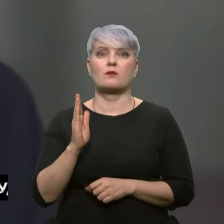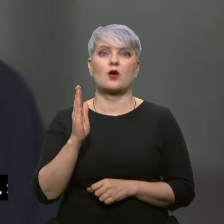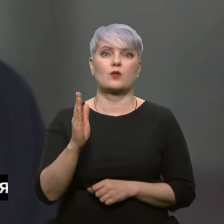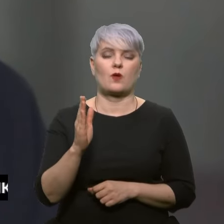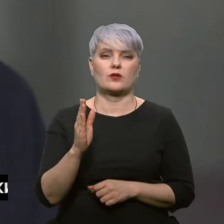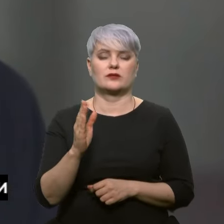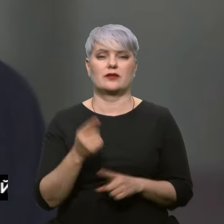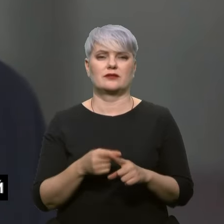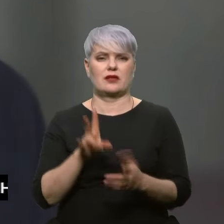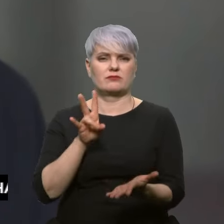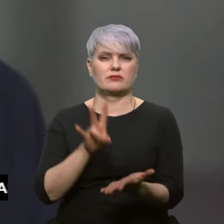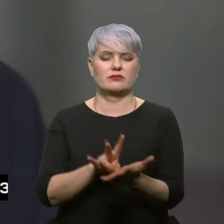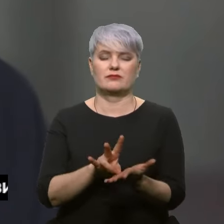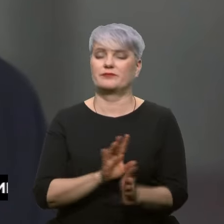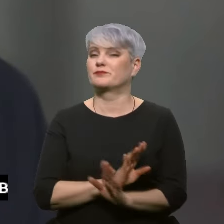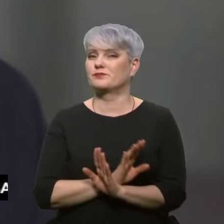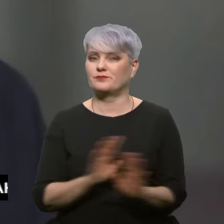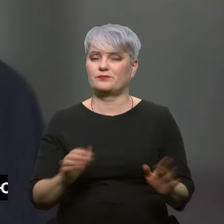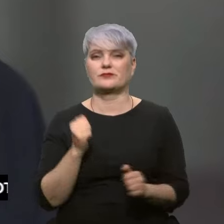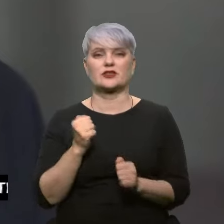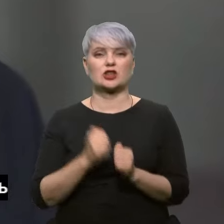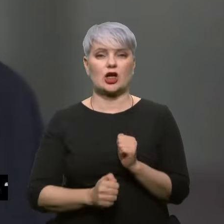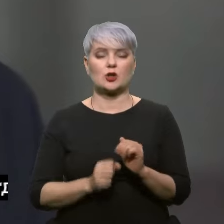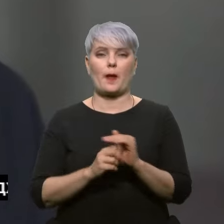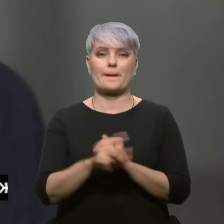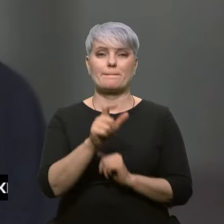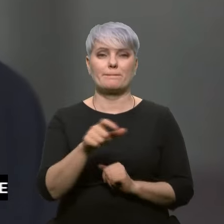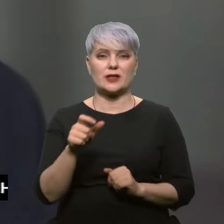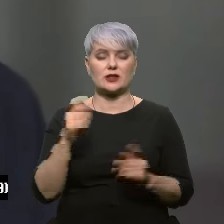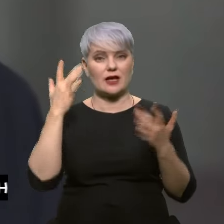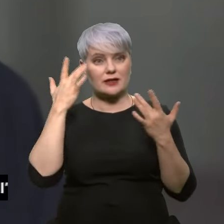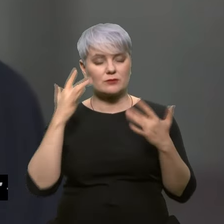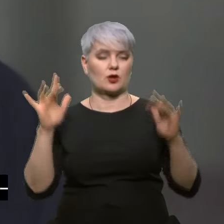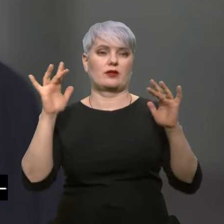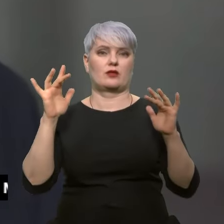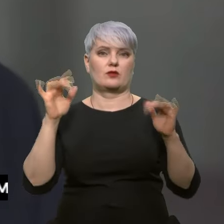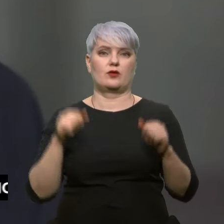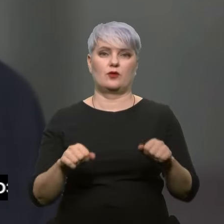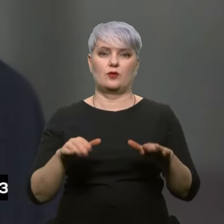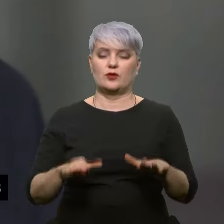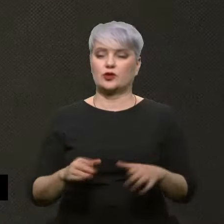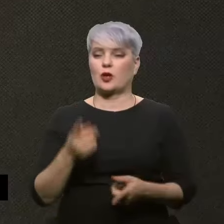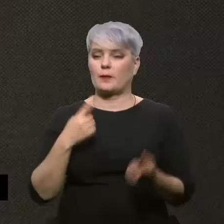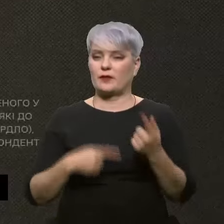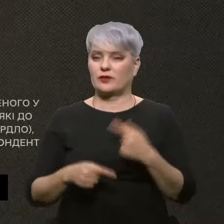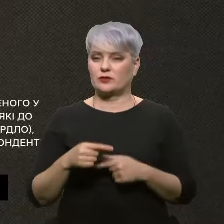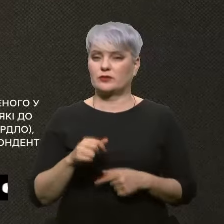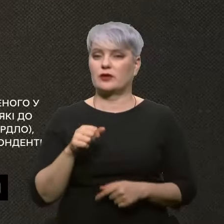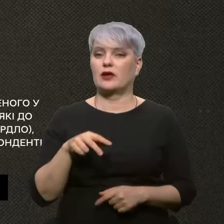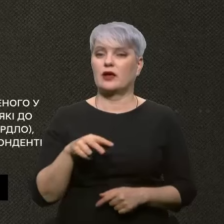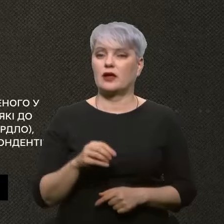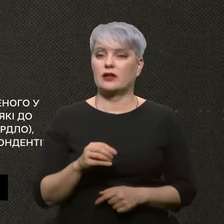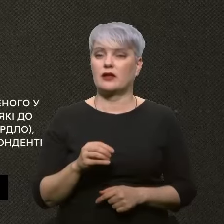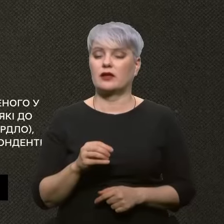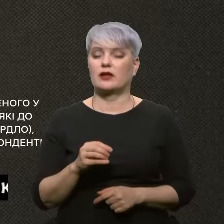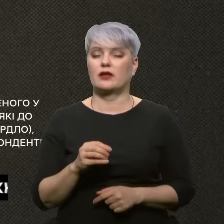сталу цифру, тому що досить часто біженці спонтанно ухвалюють рішення про те, щоб повернутися, але також